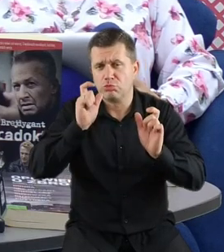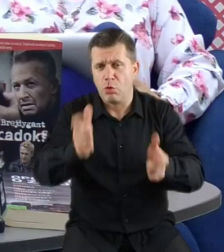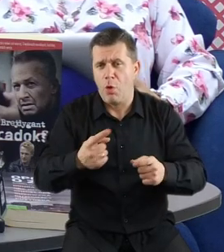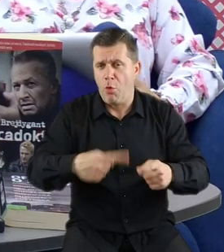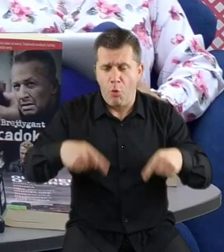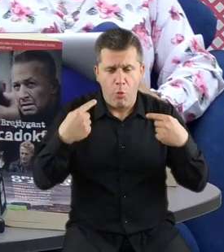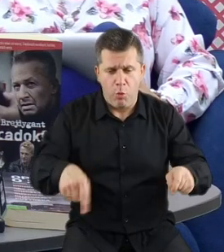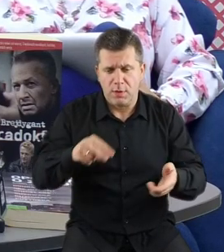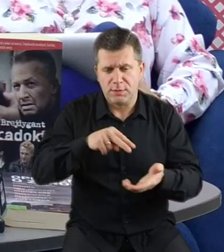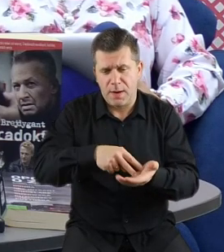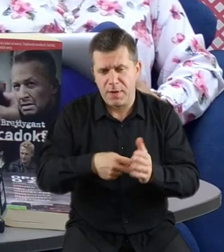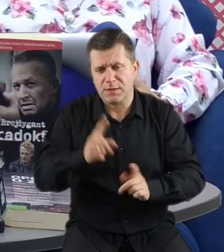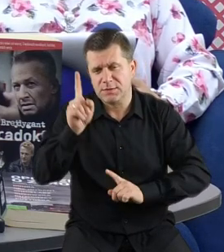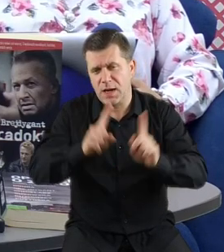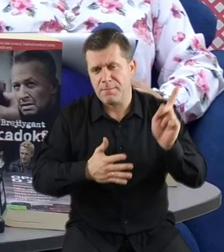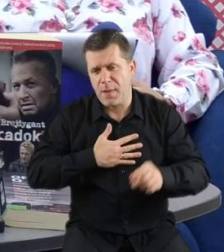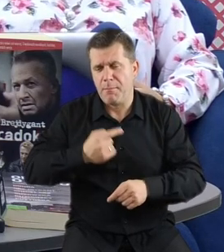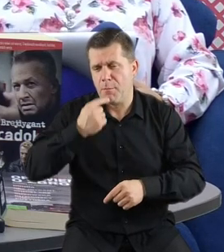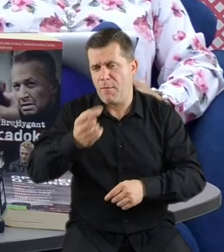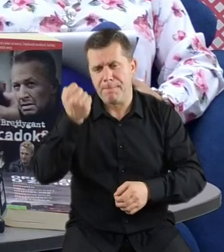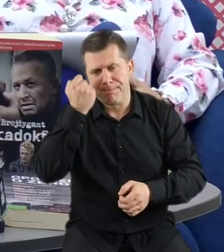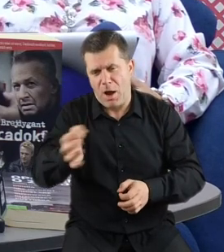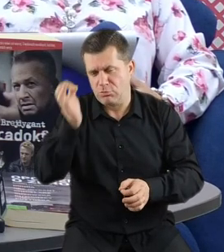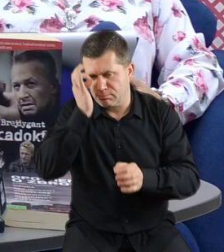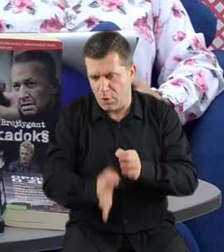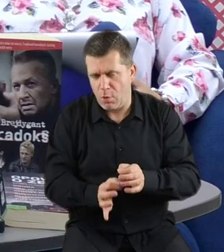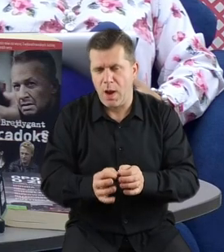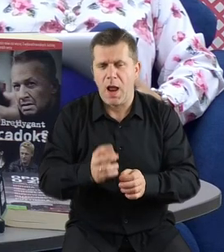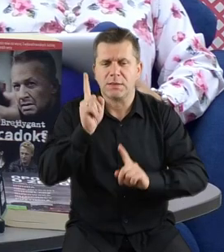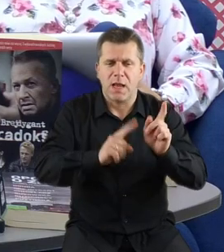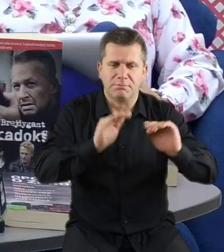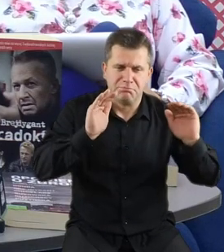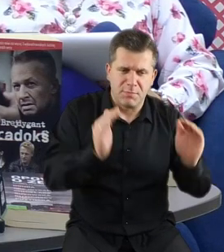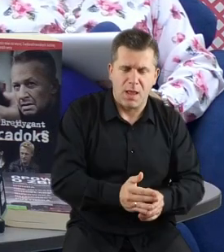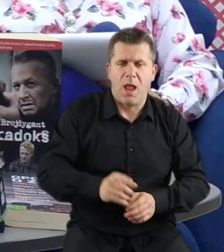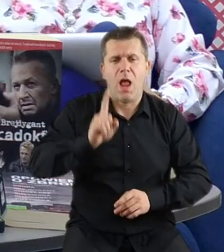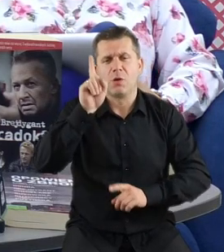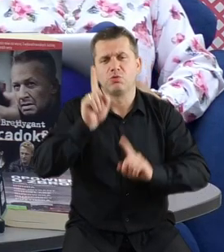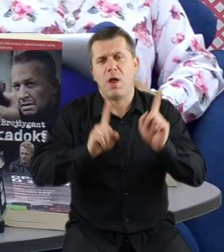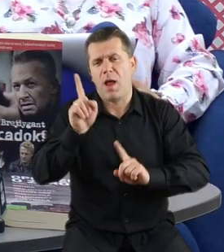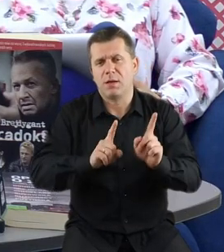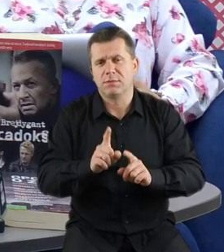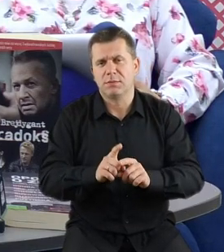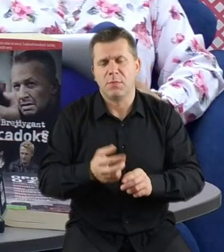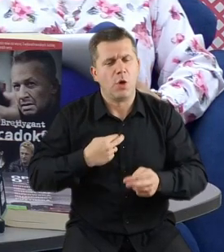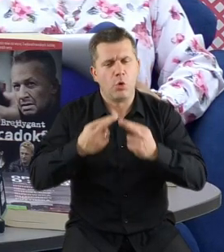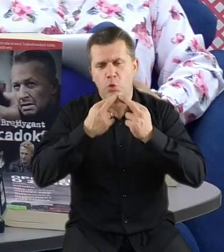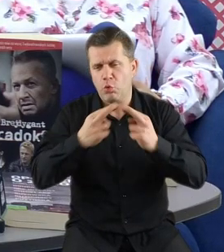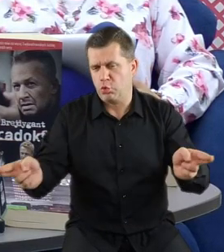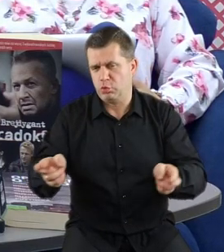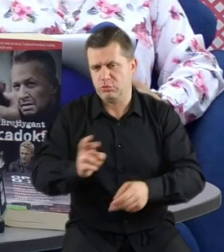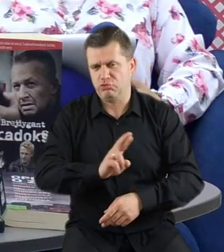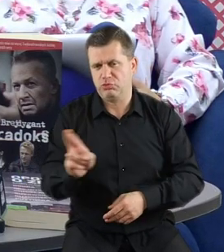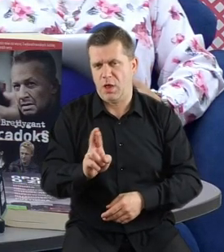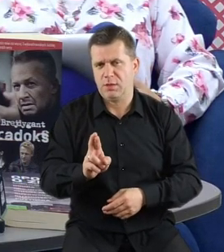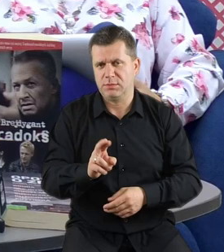sobie czegoś nie zaplanowali. Czasem mam powieści bardziej precyzyjnie zaplanowane, czasem mniej precyzyjnie, czasem zdarza tak, że różne